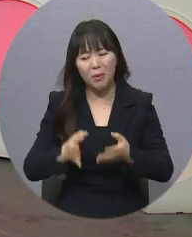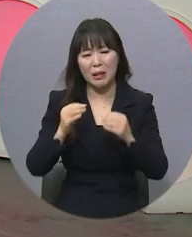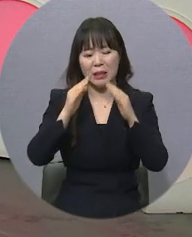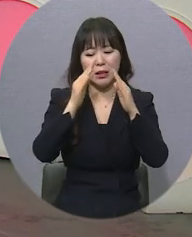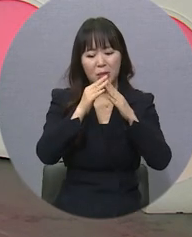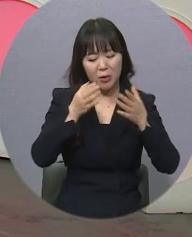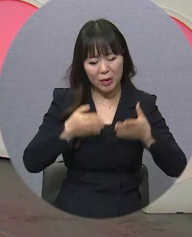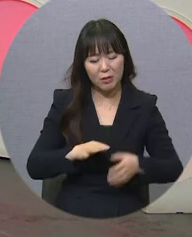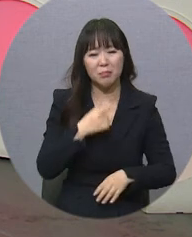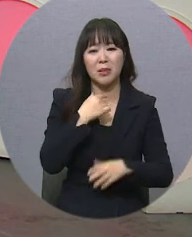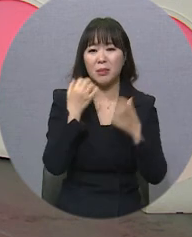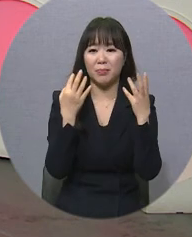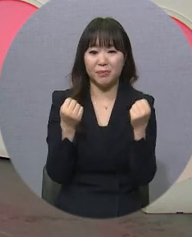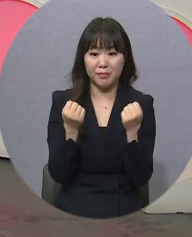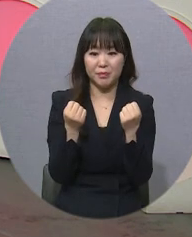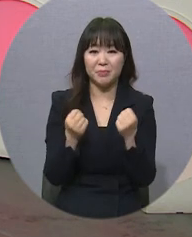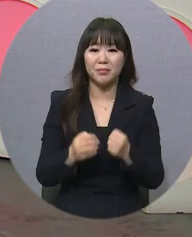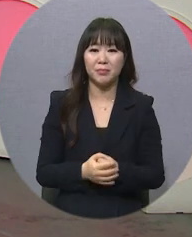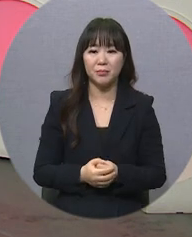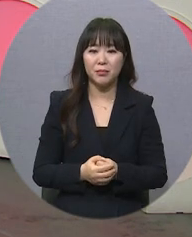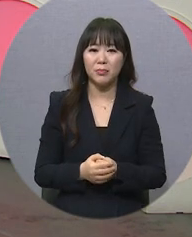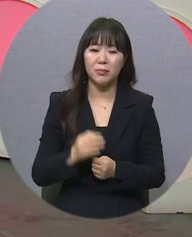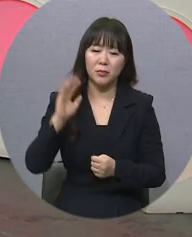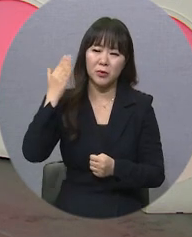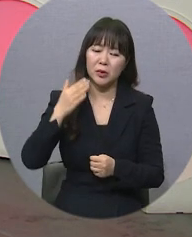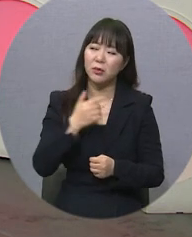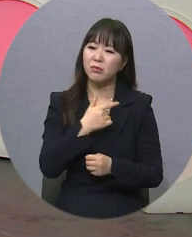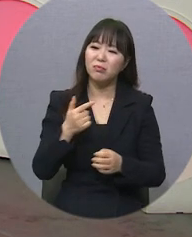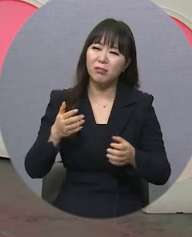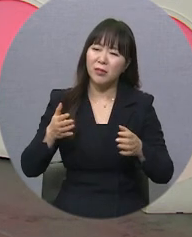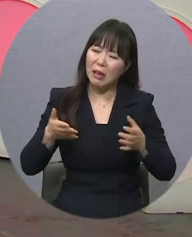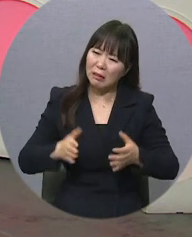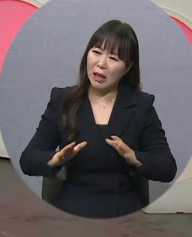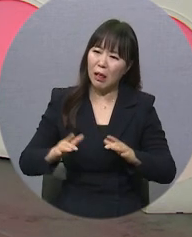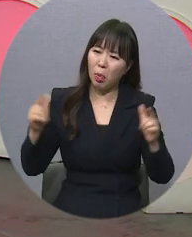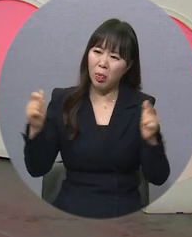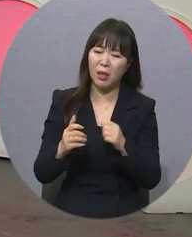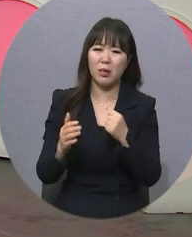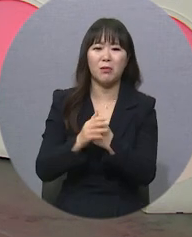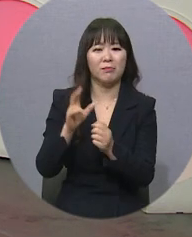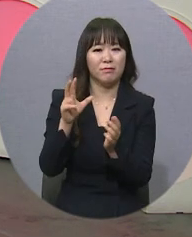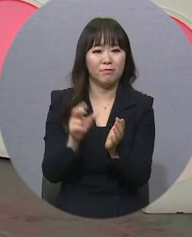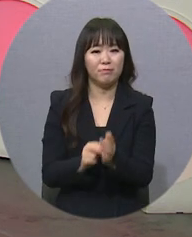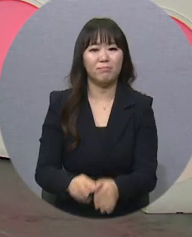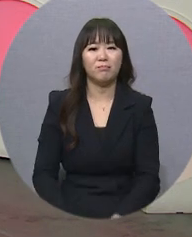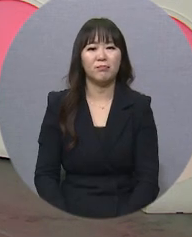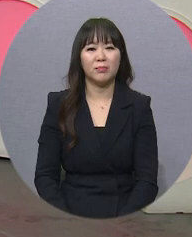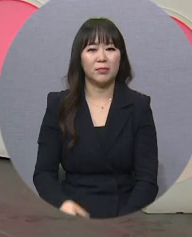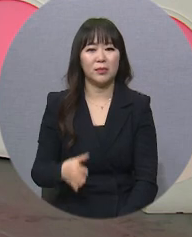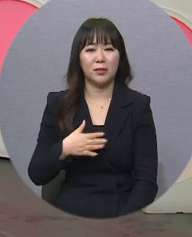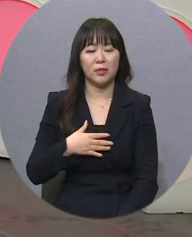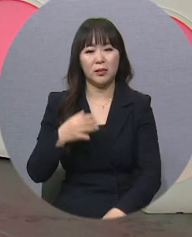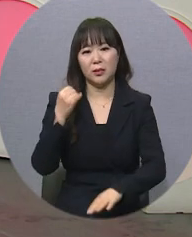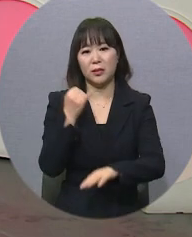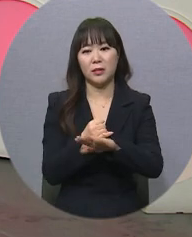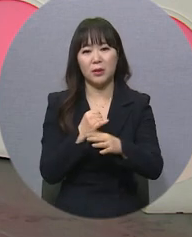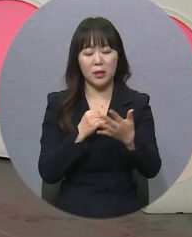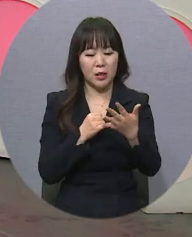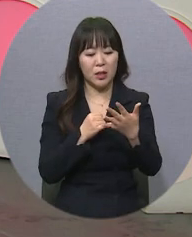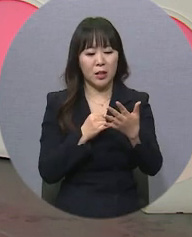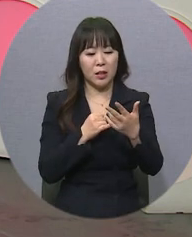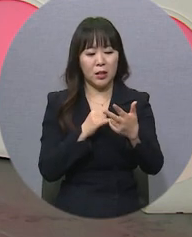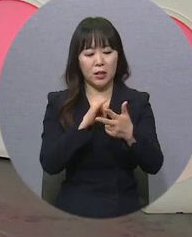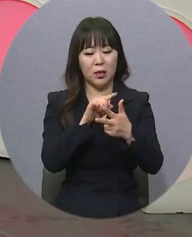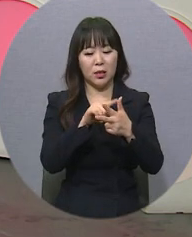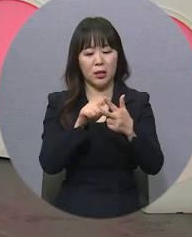낳고. 그럼요. 네. 요즘에는 너무 애를 안 낳아서 문제지. 그렇죠. 네. 저도 막내거든요.